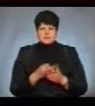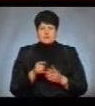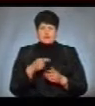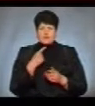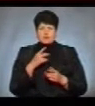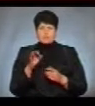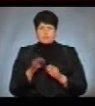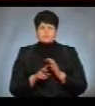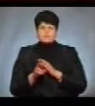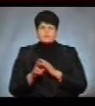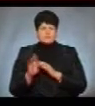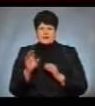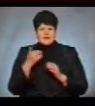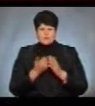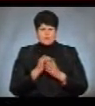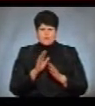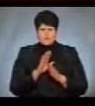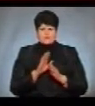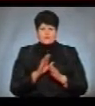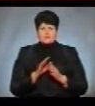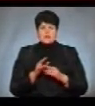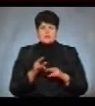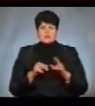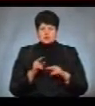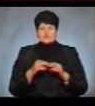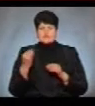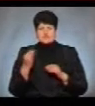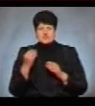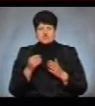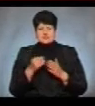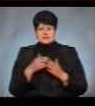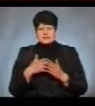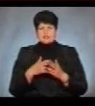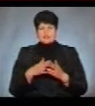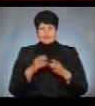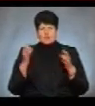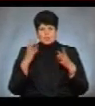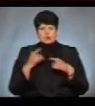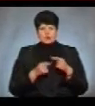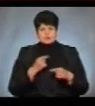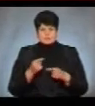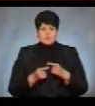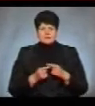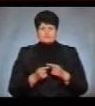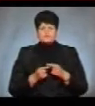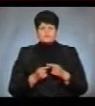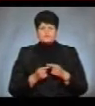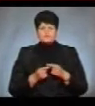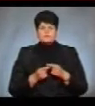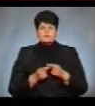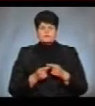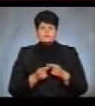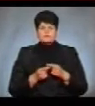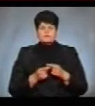храми, так не нові, не новозбудовані, які мають історичну цінність, які належать там до культурної спадщини і до,